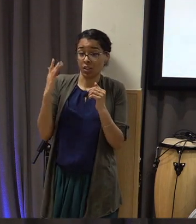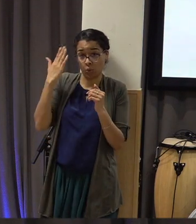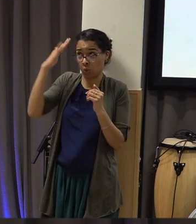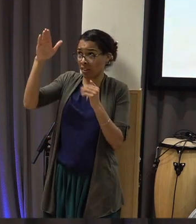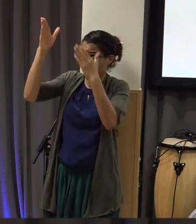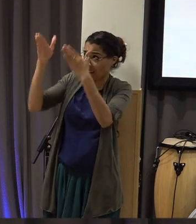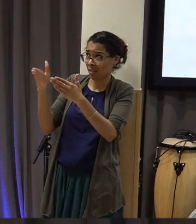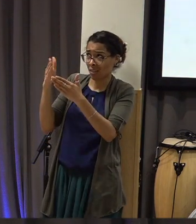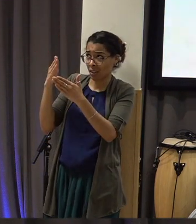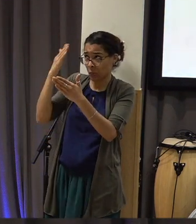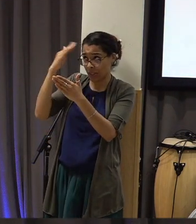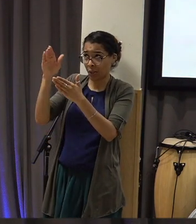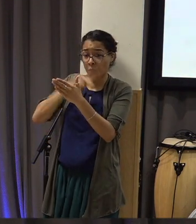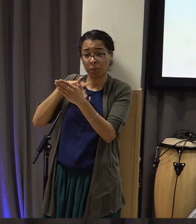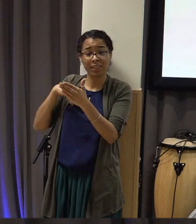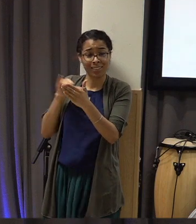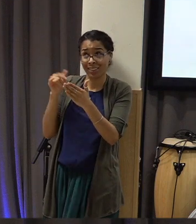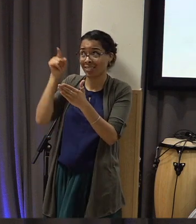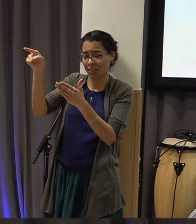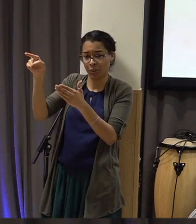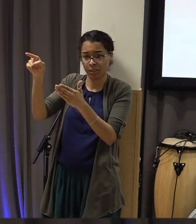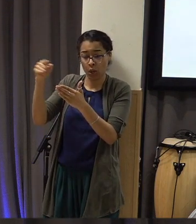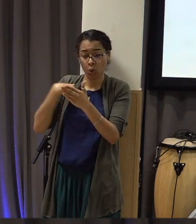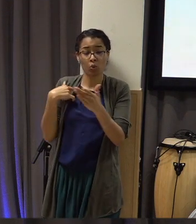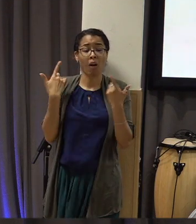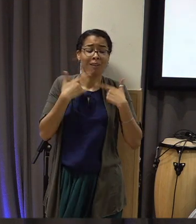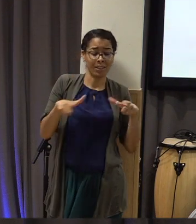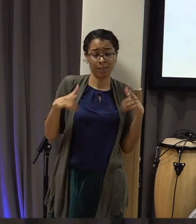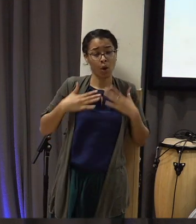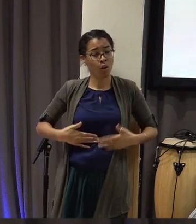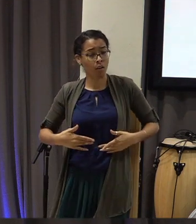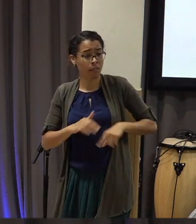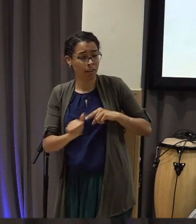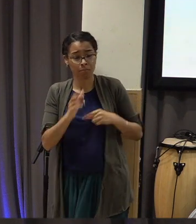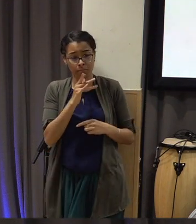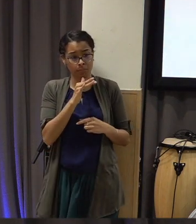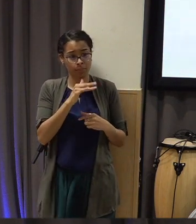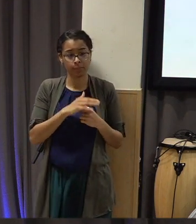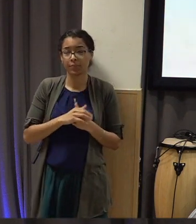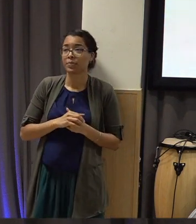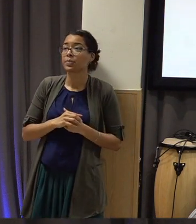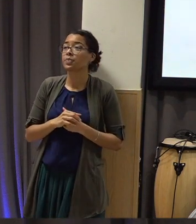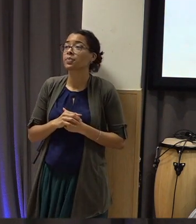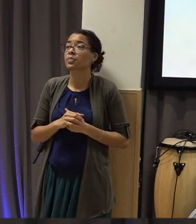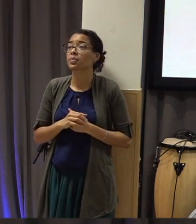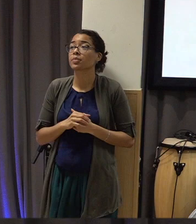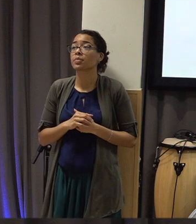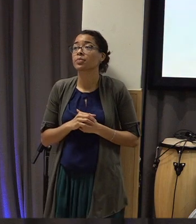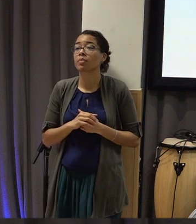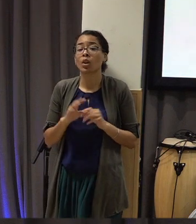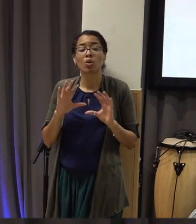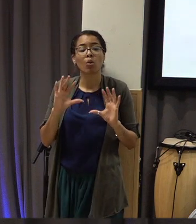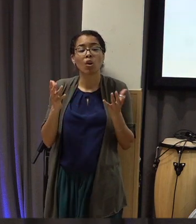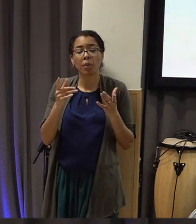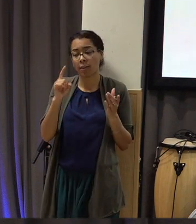appartient. Alors la question c'est comment tu intègres ça